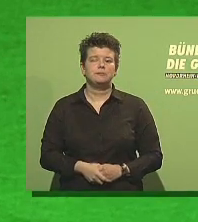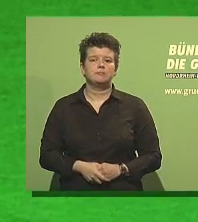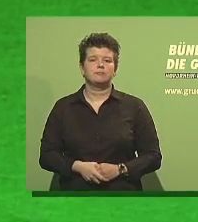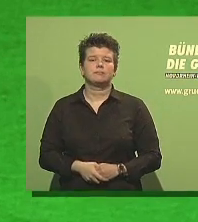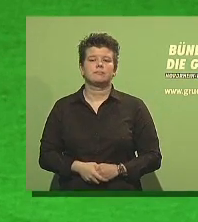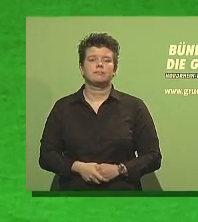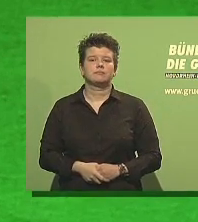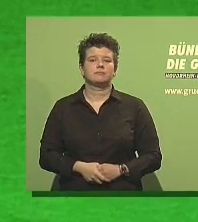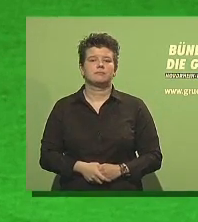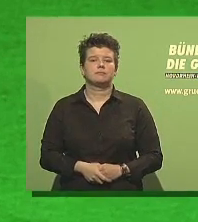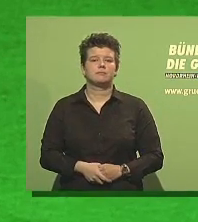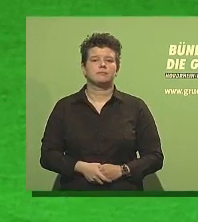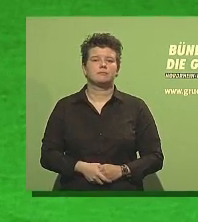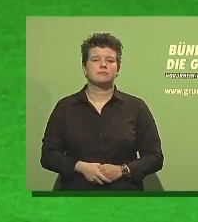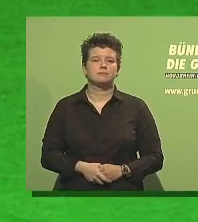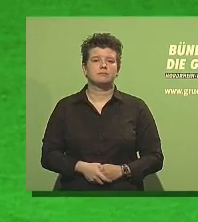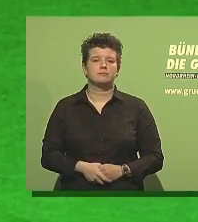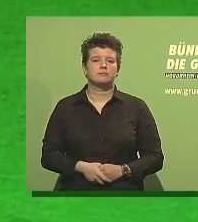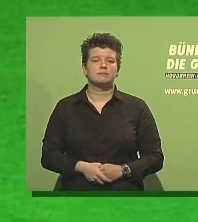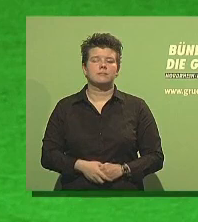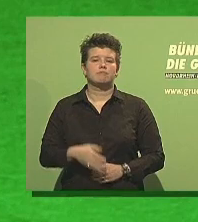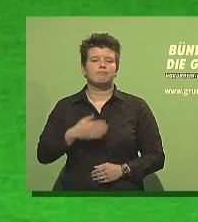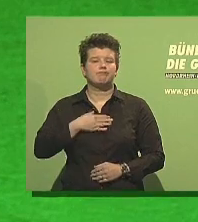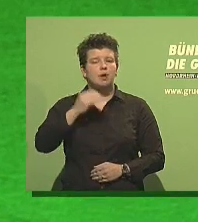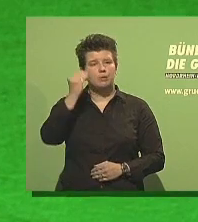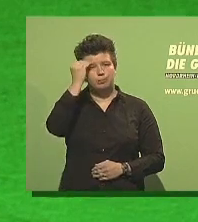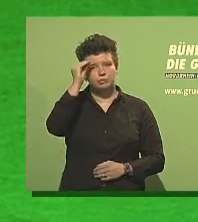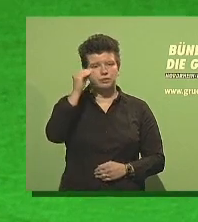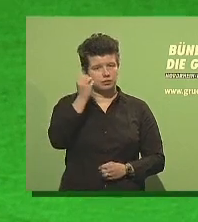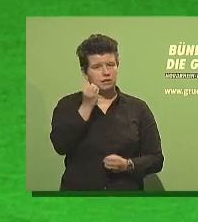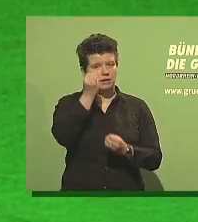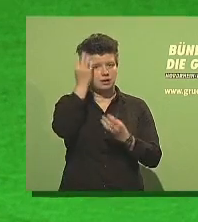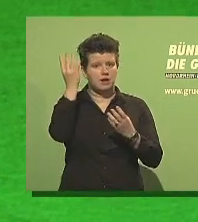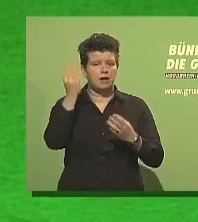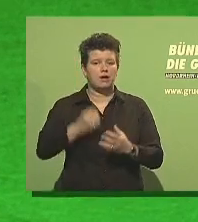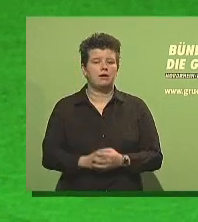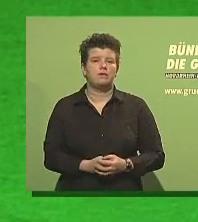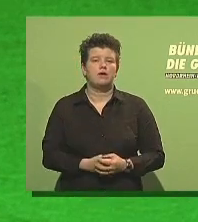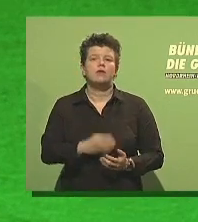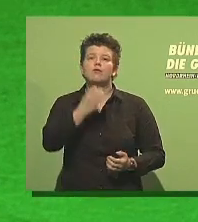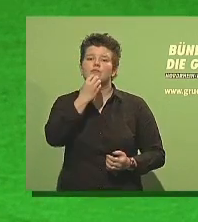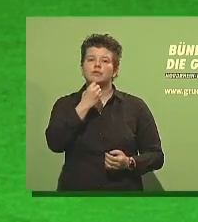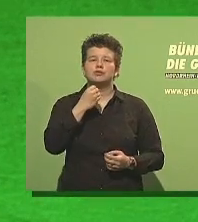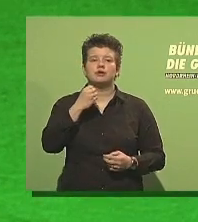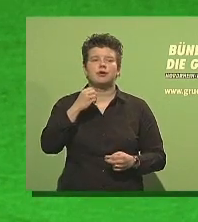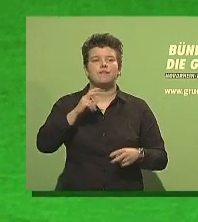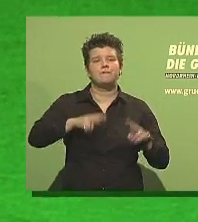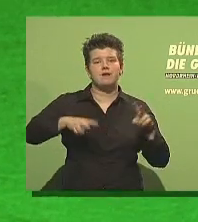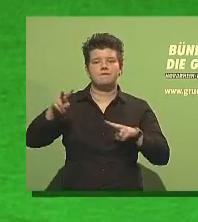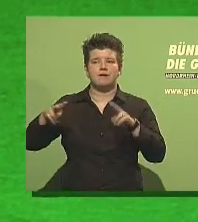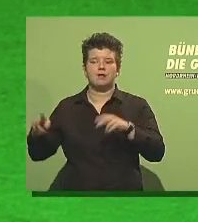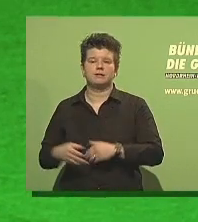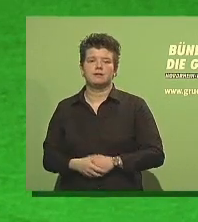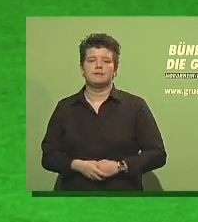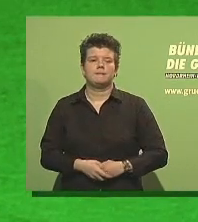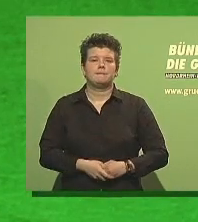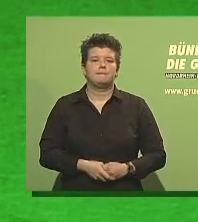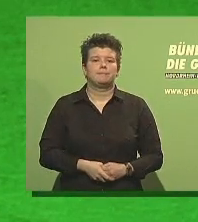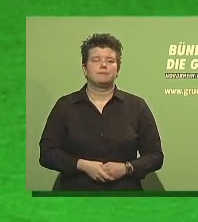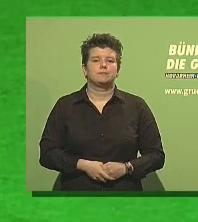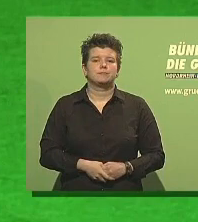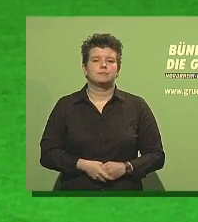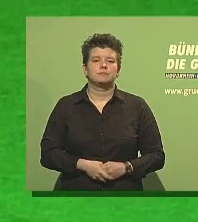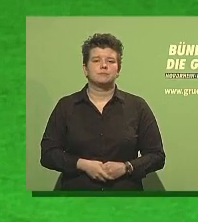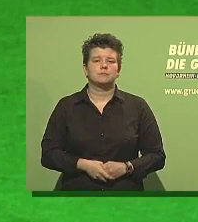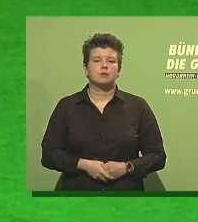Unsere Botschaft ist klar. Wir sind verliebt in Vielfalt. Wir kämpfen gegen Rassismus und gruppenbezogene Menschenfeindlichkeit. Wir sortieren Menschen